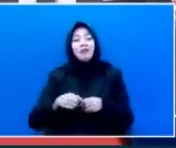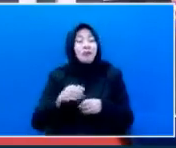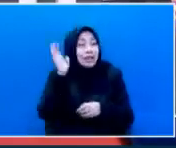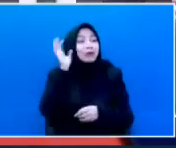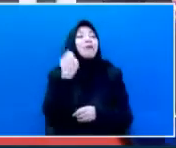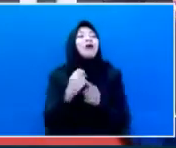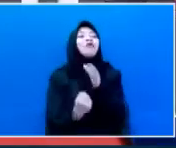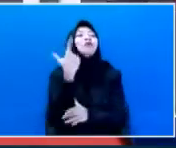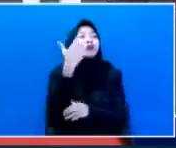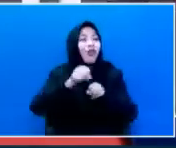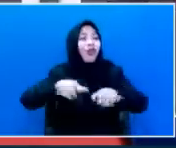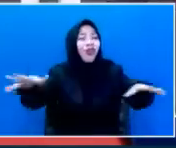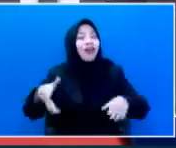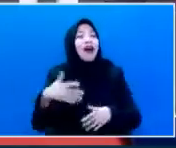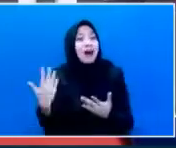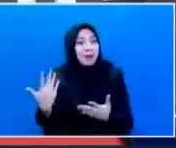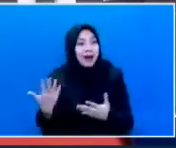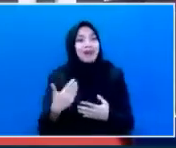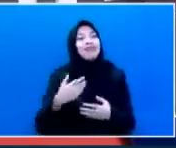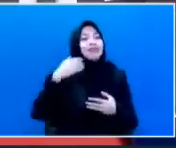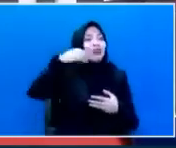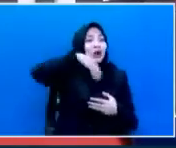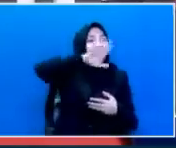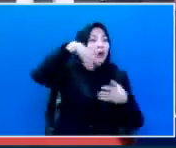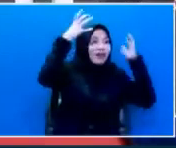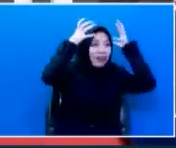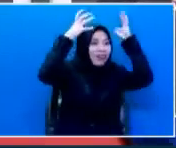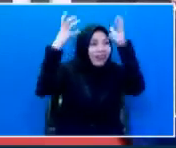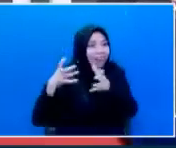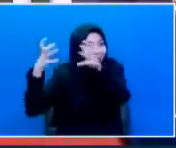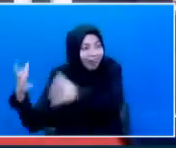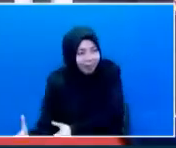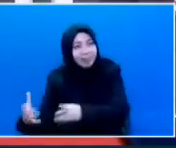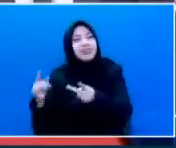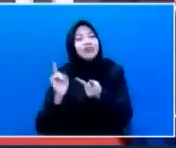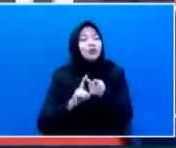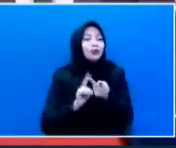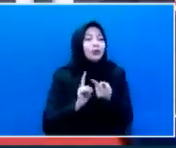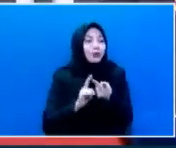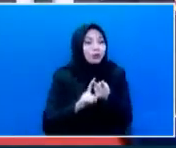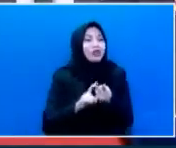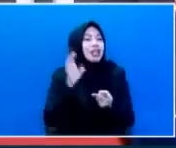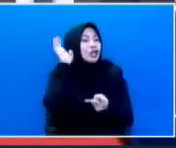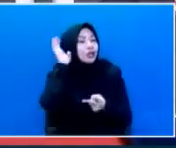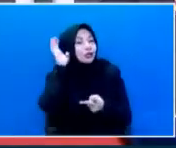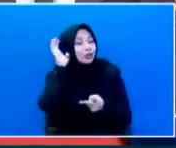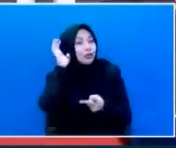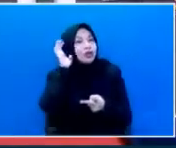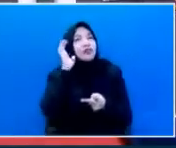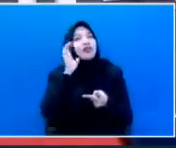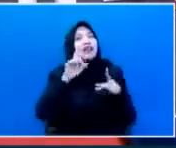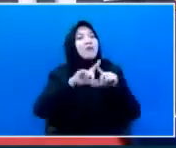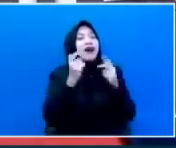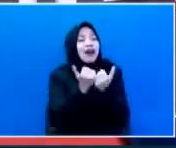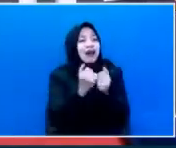terkait dengan isu Pelemahan institusi demokrasi sesuatu yang tidak kalah ee mengkhawatirkan